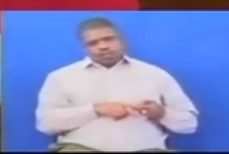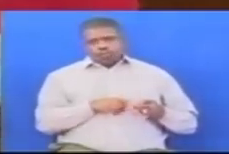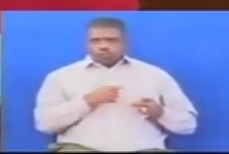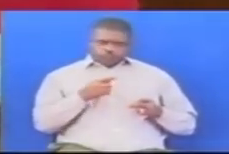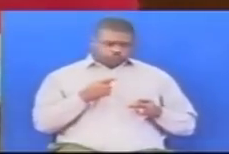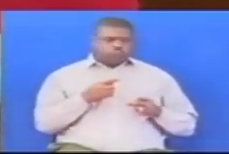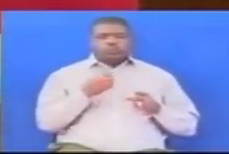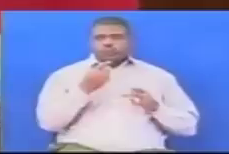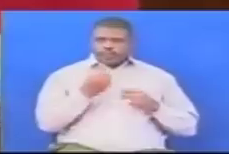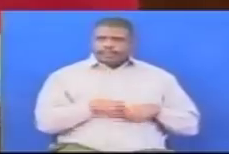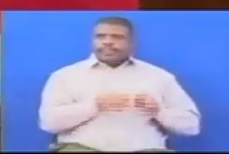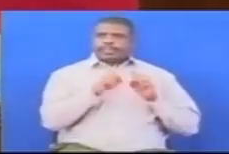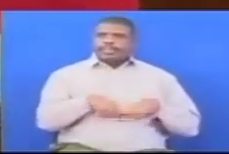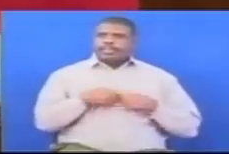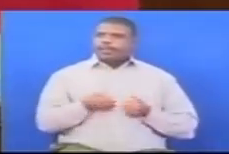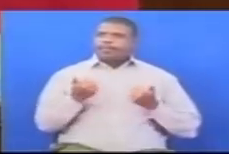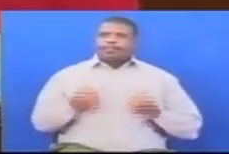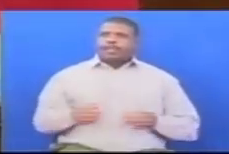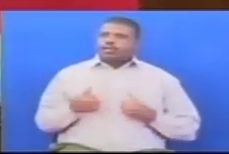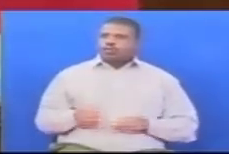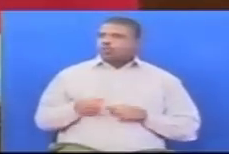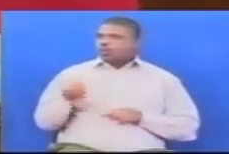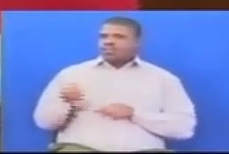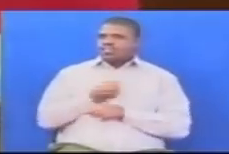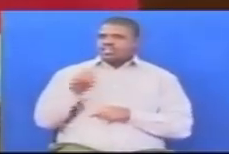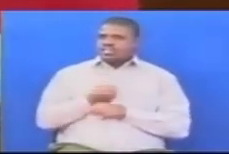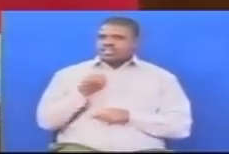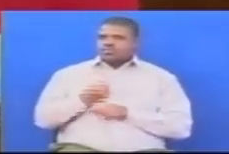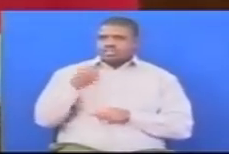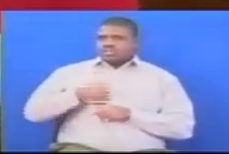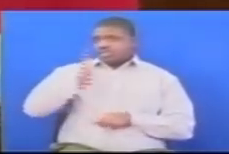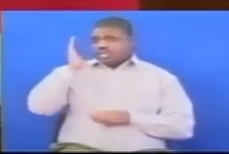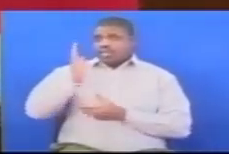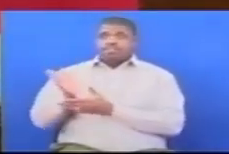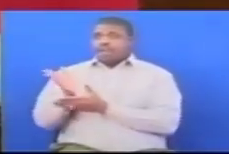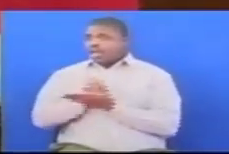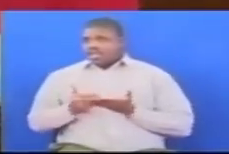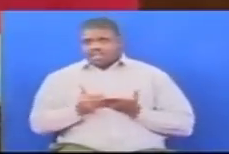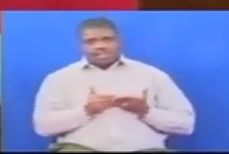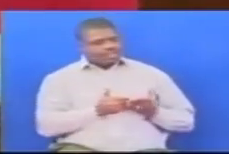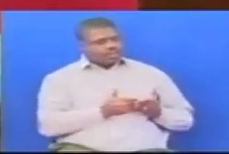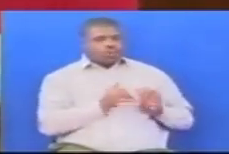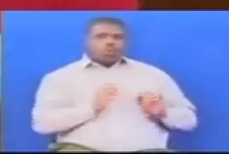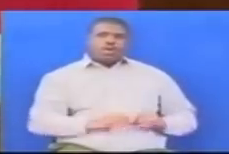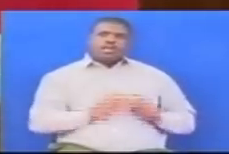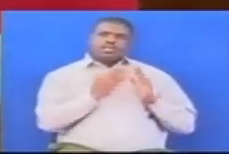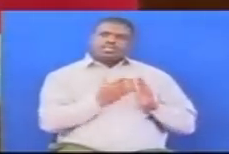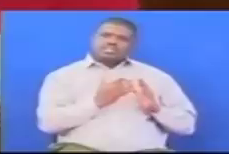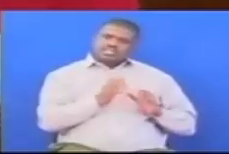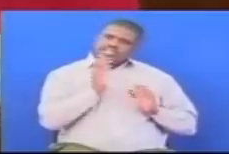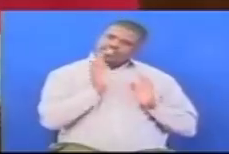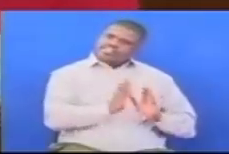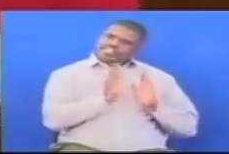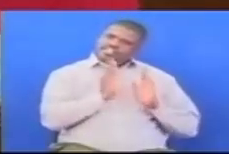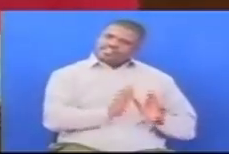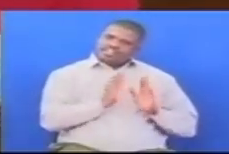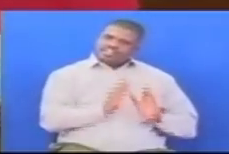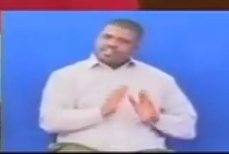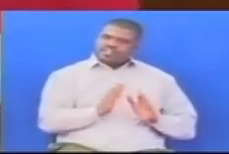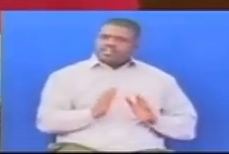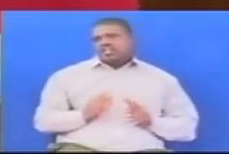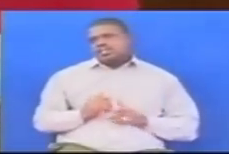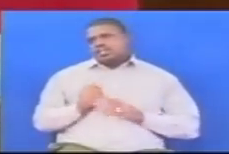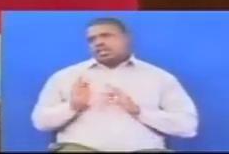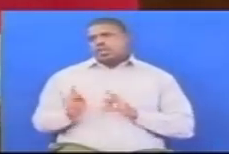tunaitekeleza, lakini bado watumishi wa umma, baadhi ya watumishi wa umma wanaishi maisha yale yale ya business